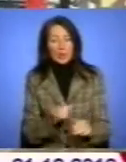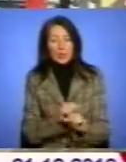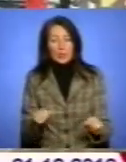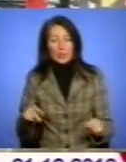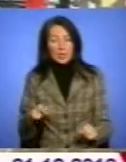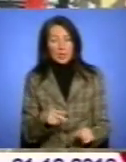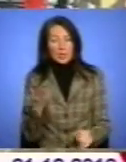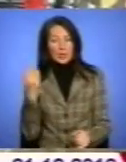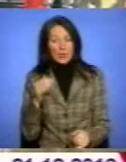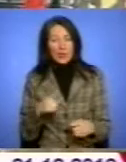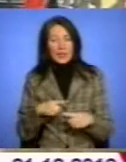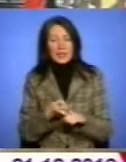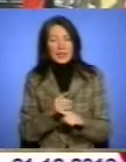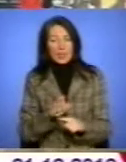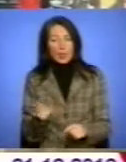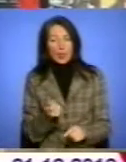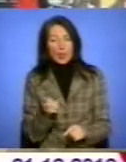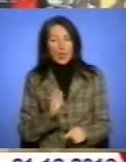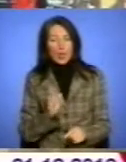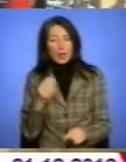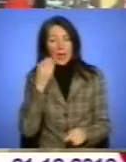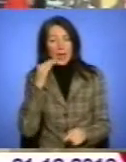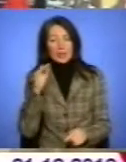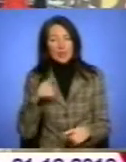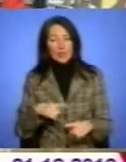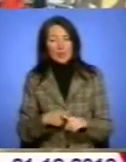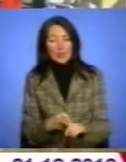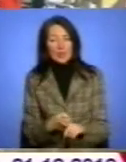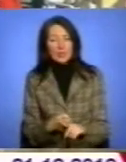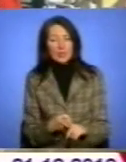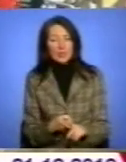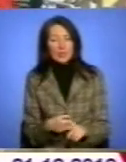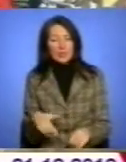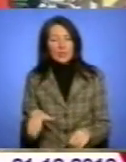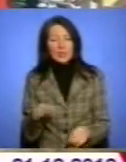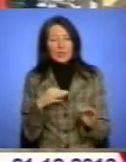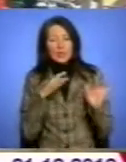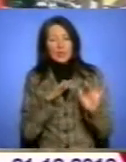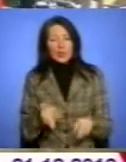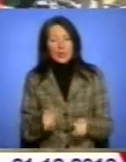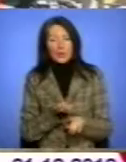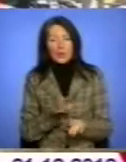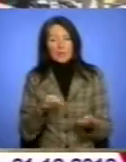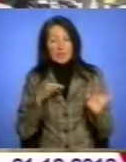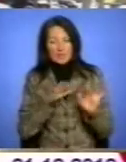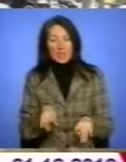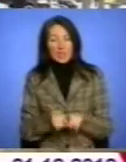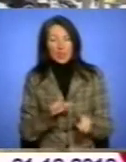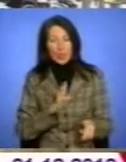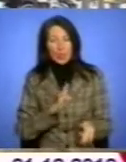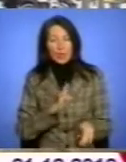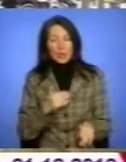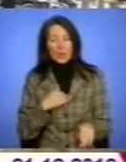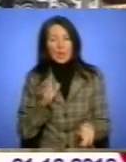Колись техніки було мало, але була ефективна техніка, ви розумієте? І снігу такого не було. А сніги такі були, от я живу